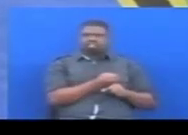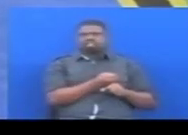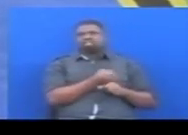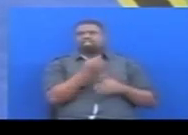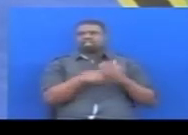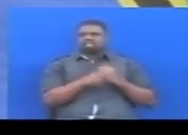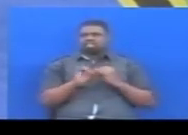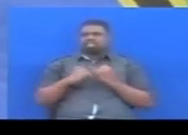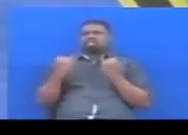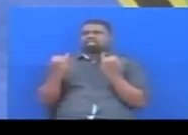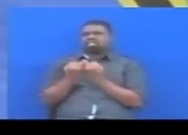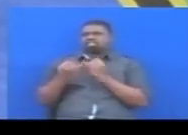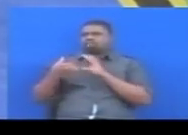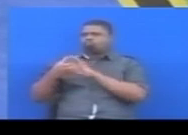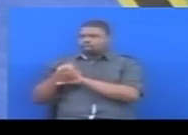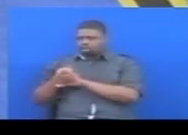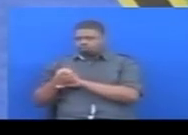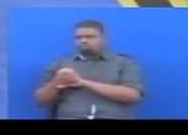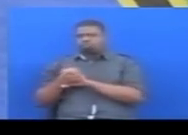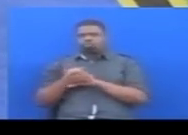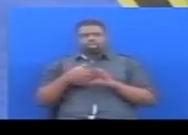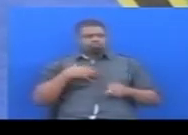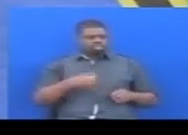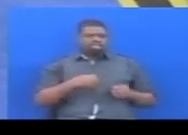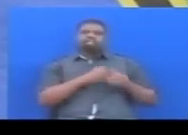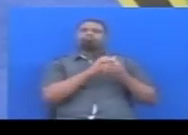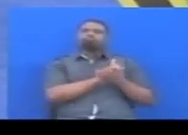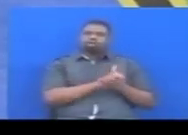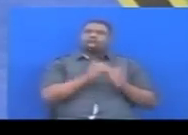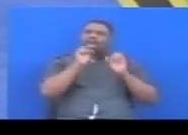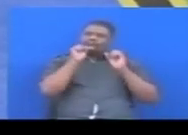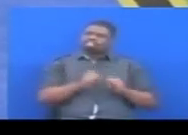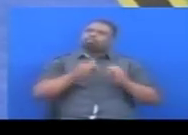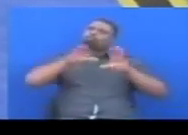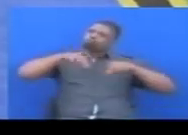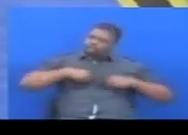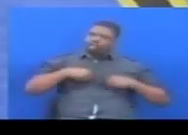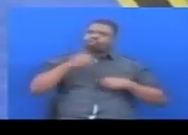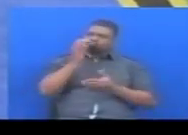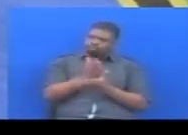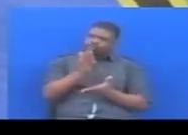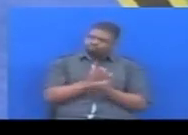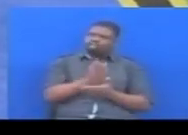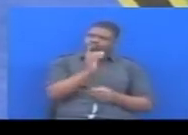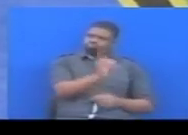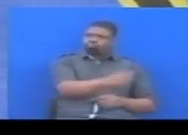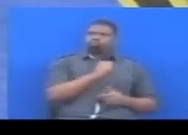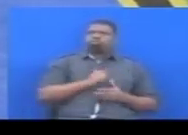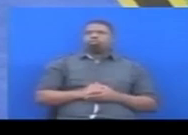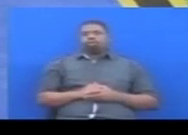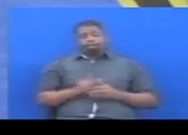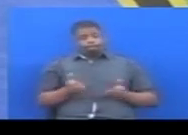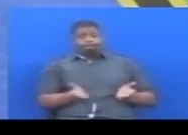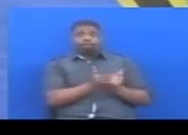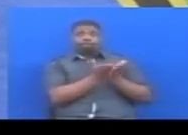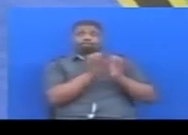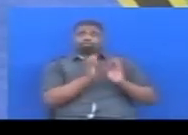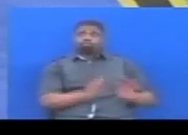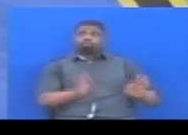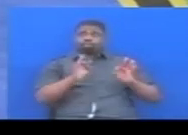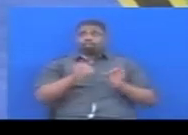katika taasisi za muungano na wizara za muungano. Lazima tukiri ukweli huo, na bahati nzuri